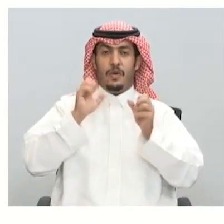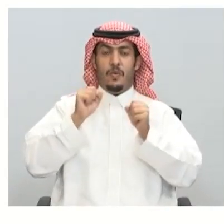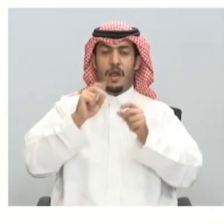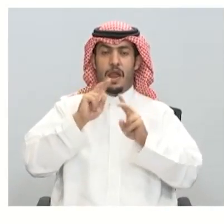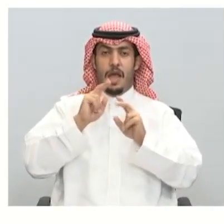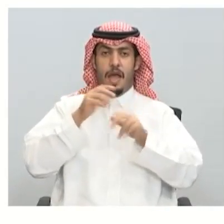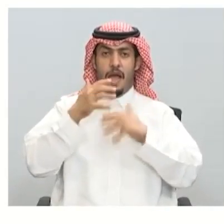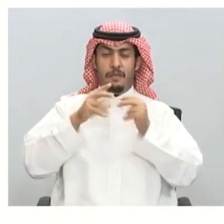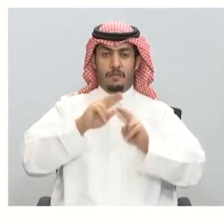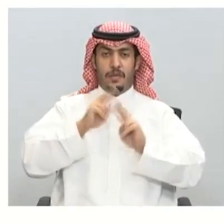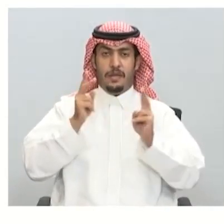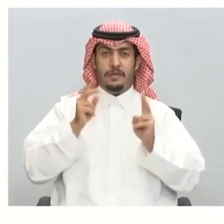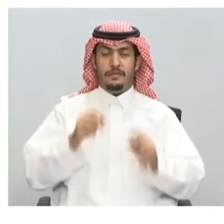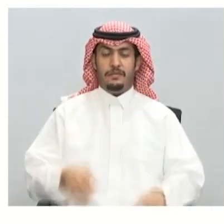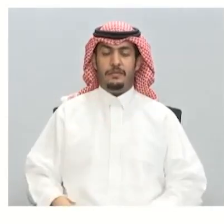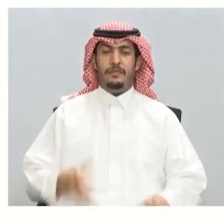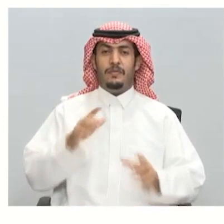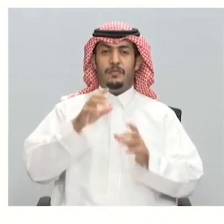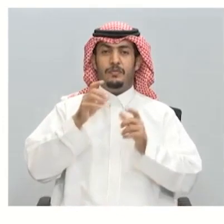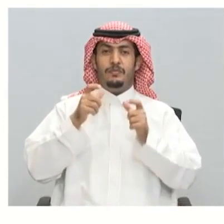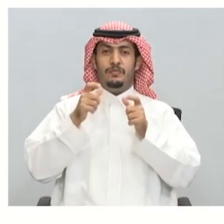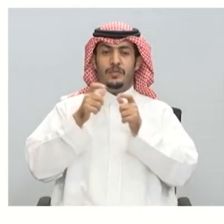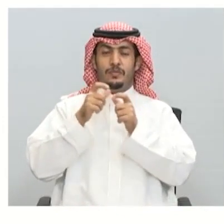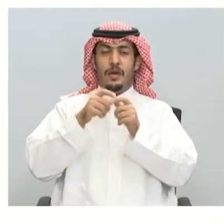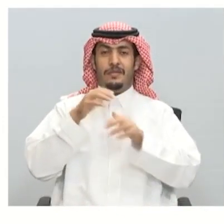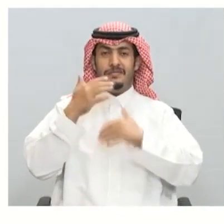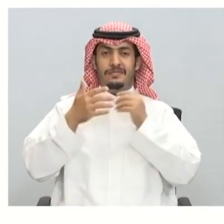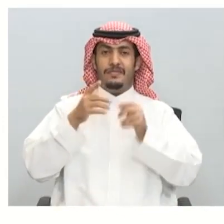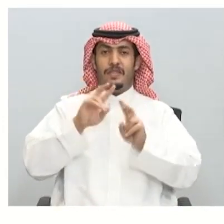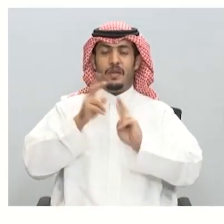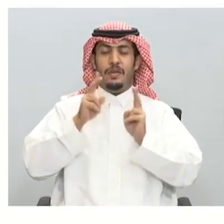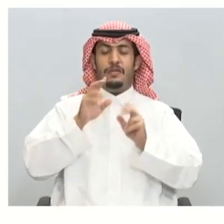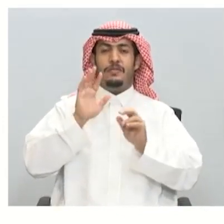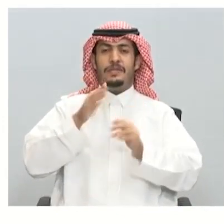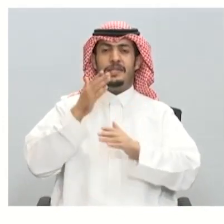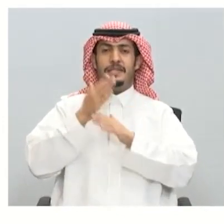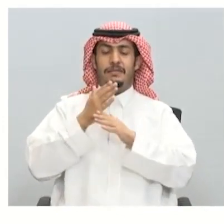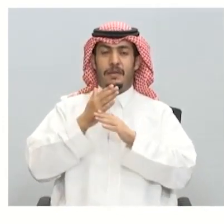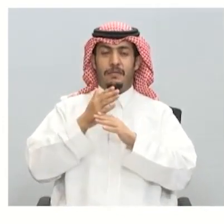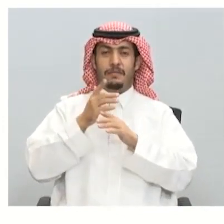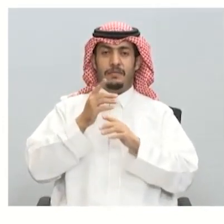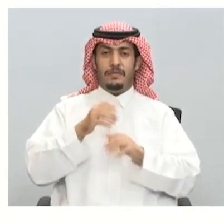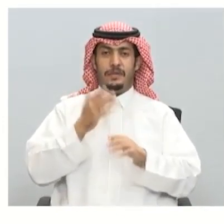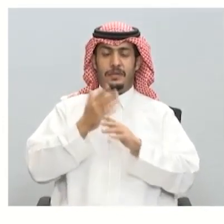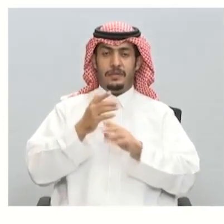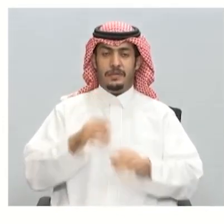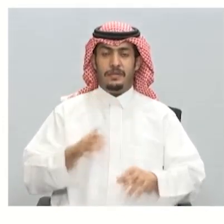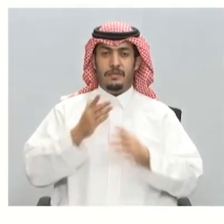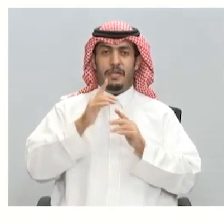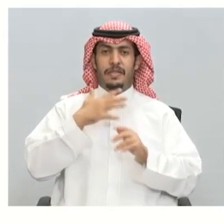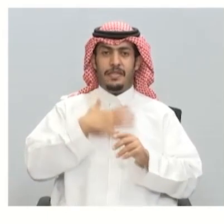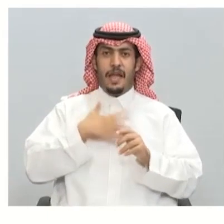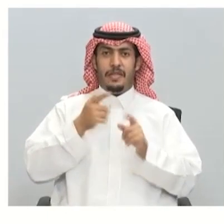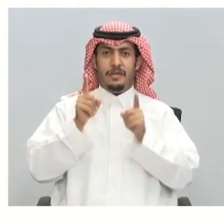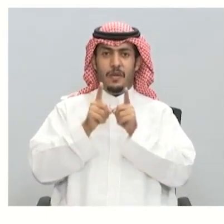العامله ايضا متغيره ولو نظرنا مجموعات المهن نجد ان التغييرات هنالك بسبب التاثيرات